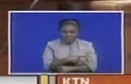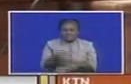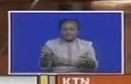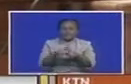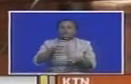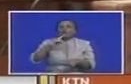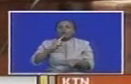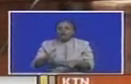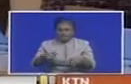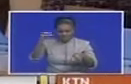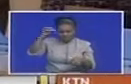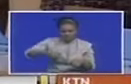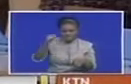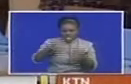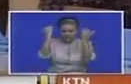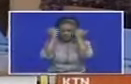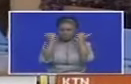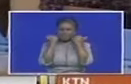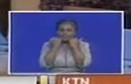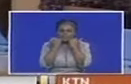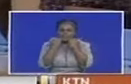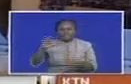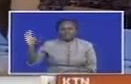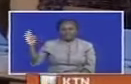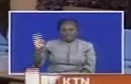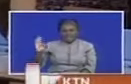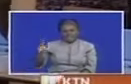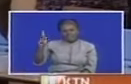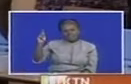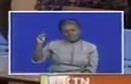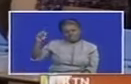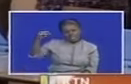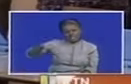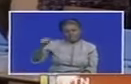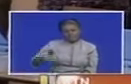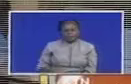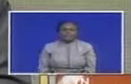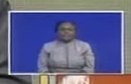ilivyoagizwa kwenye uamuzi wa leo katika mahakama kuu. Frank Otieno, KTN Leo, Nairobi.